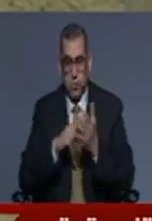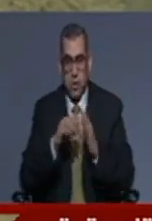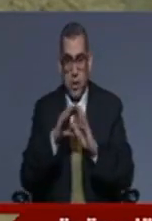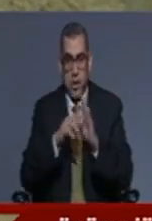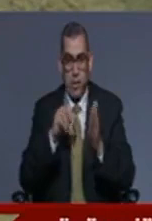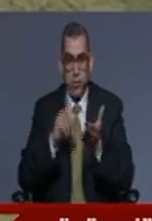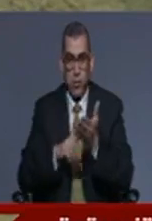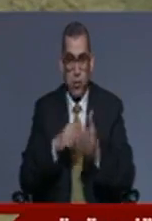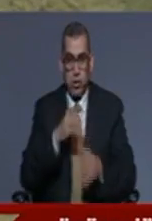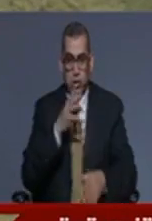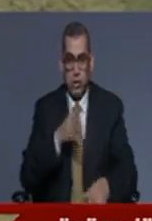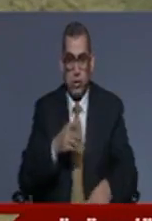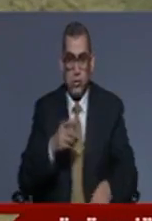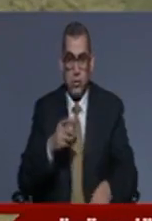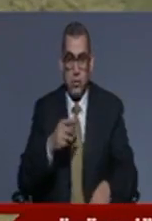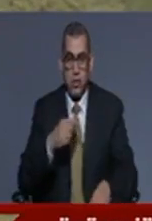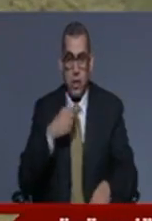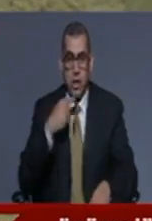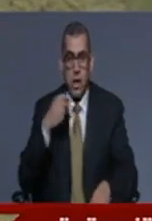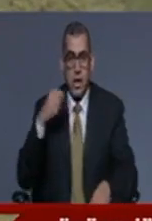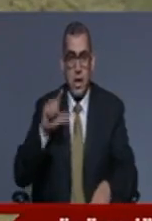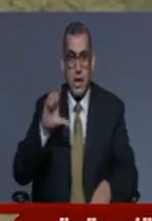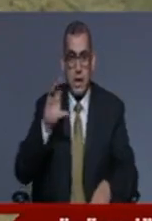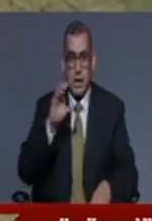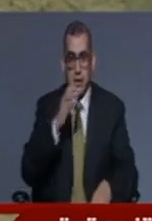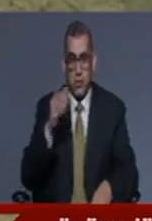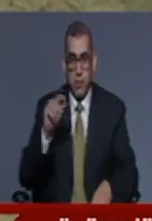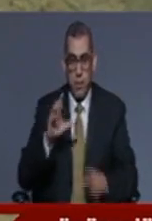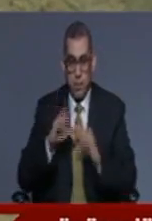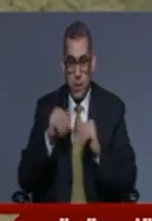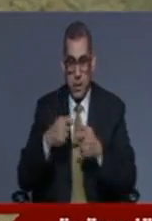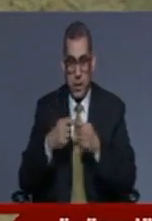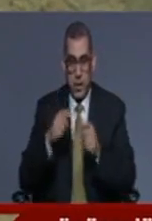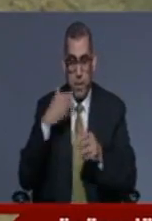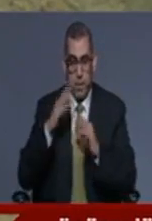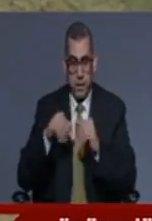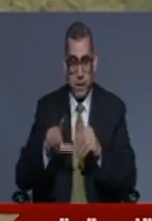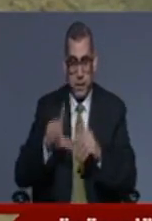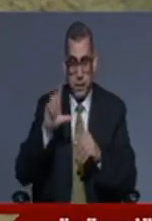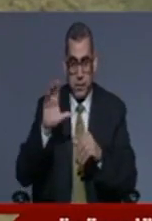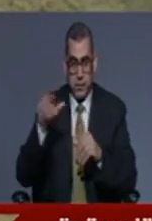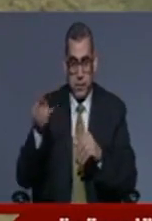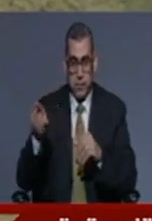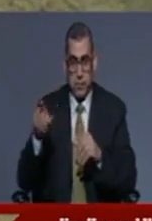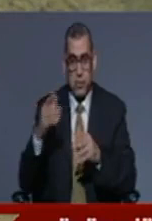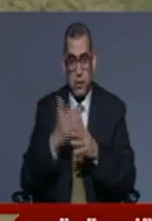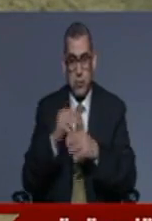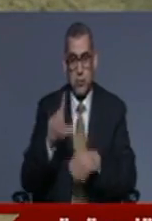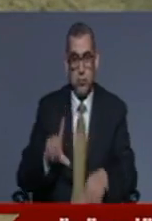السيد عبد الفتاح السيسي رئيس جمهورية مصر العربية لرئاسة